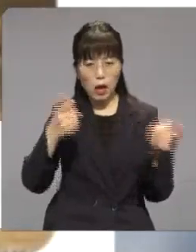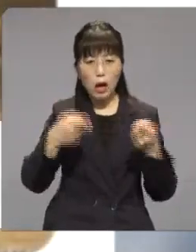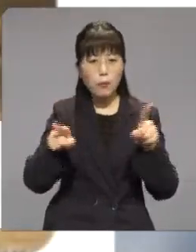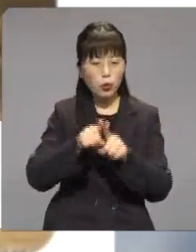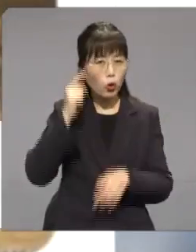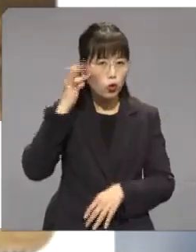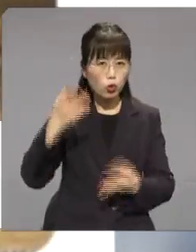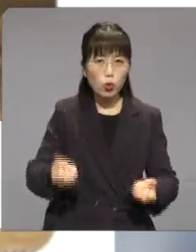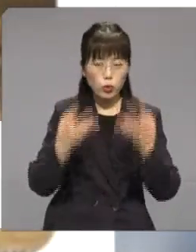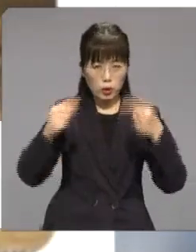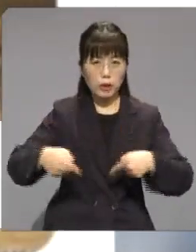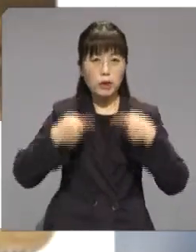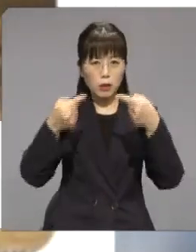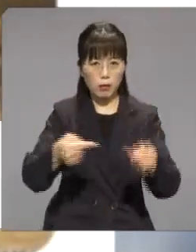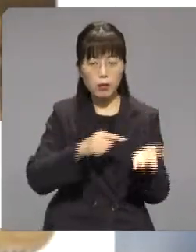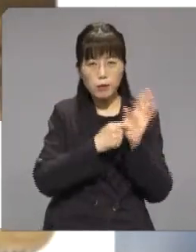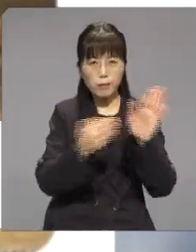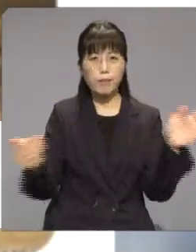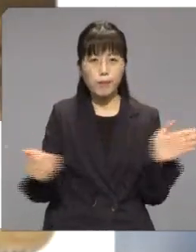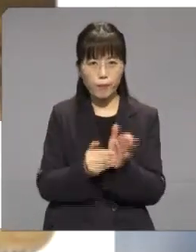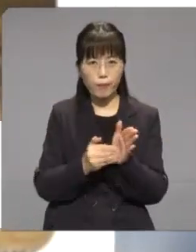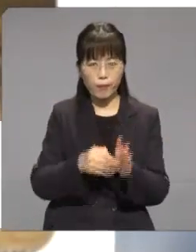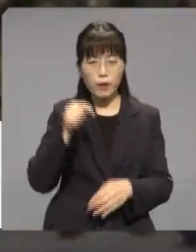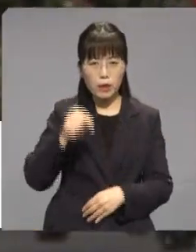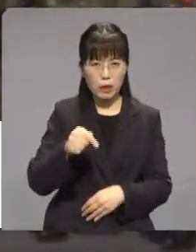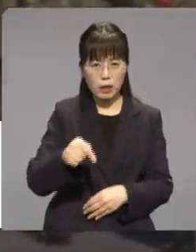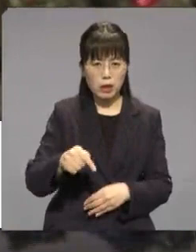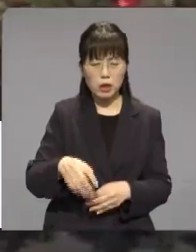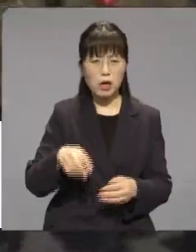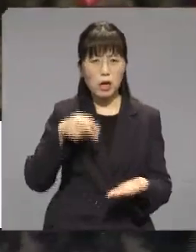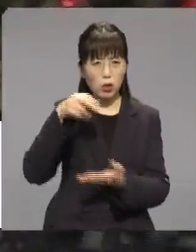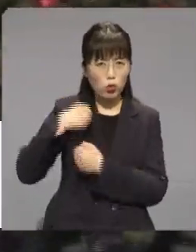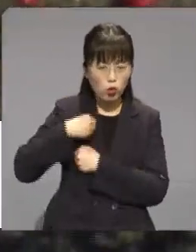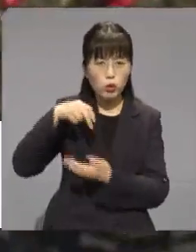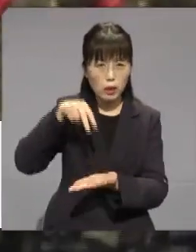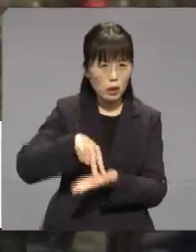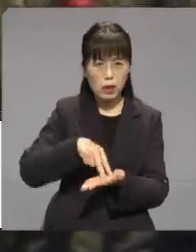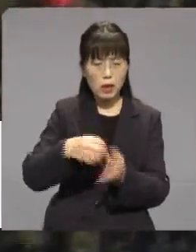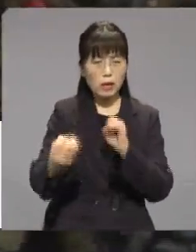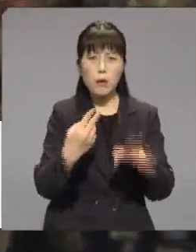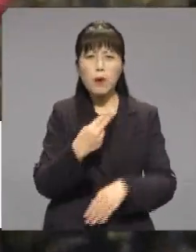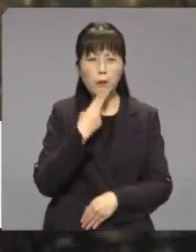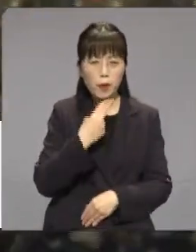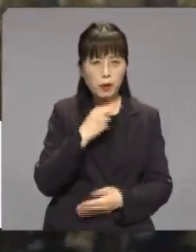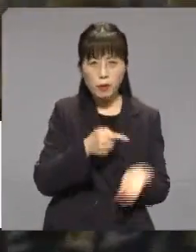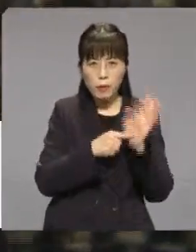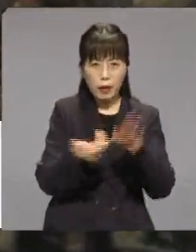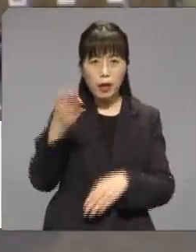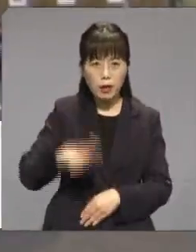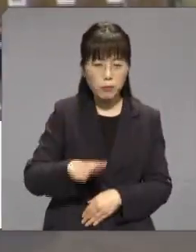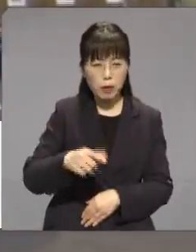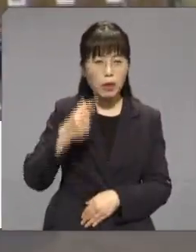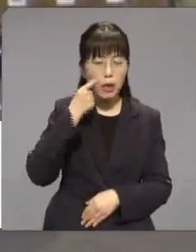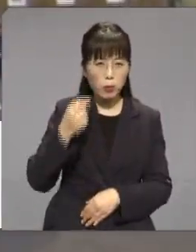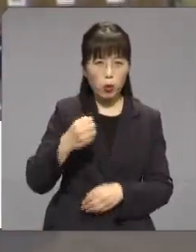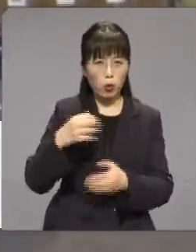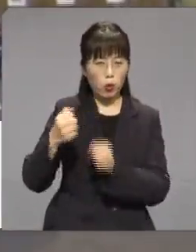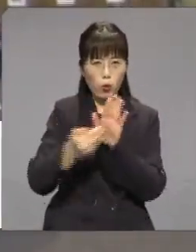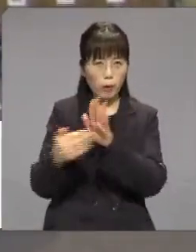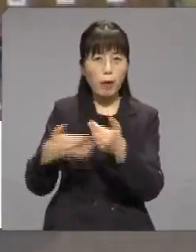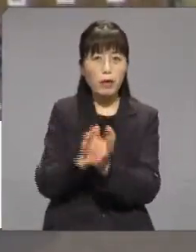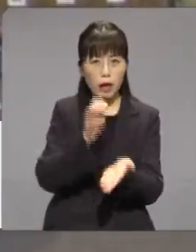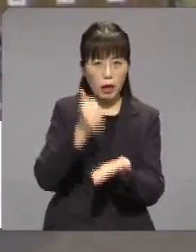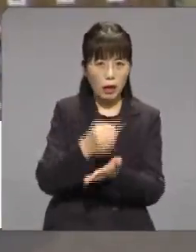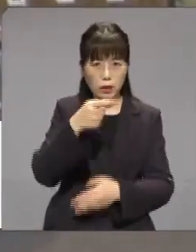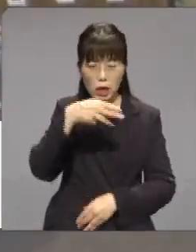위령 추도식에 참가했다고 썼습니다 연대 측은 언론 취재에 답변하지 않겠다고 했지만 하야시 일본 관방 관한